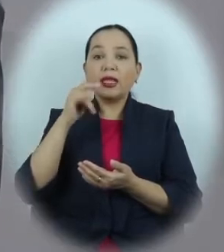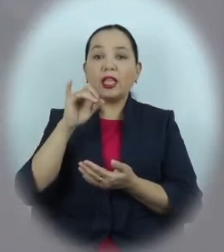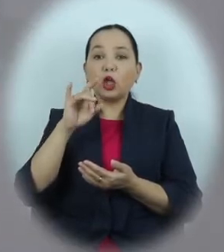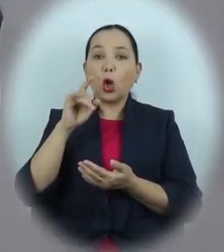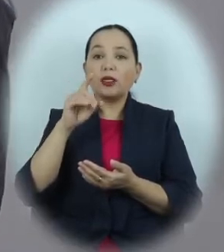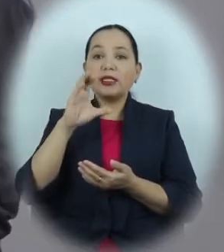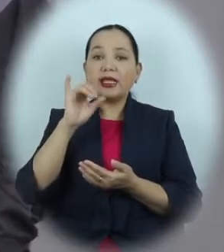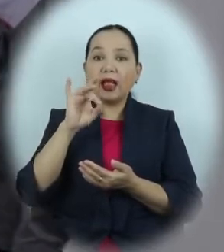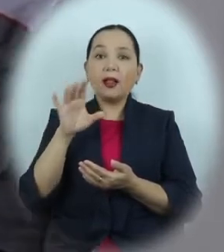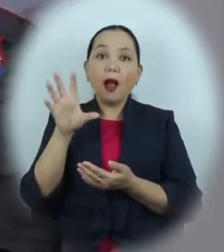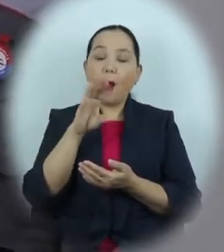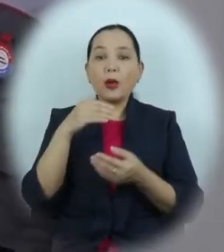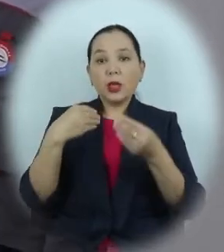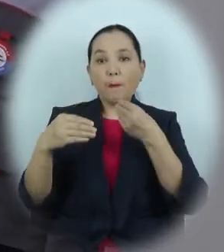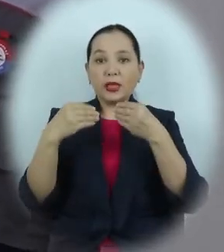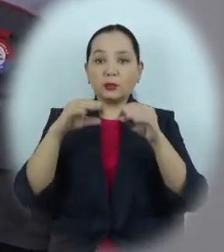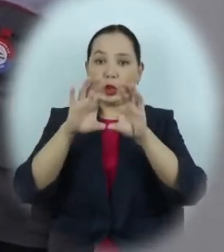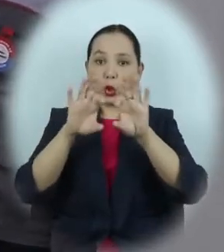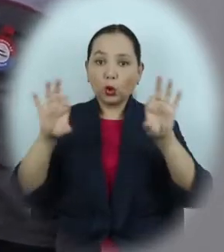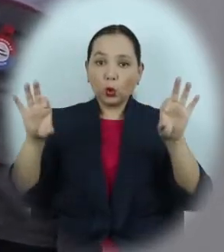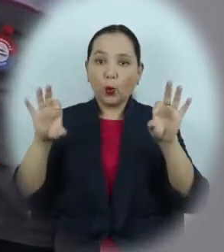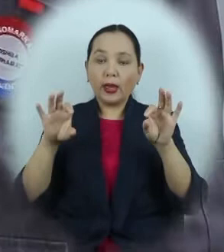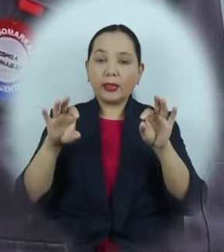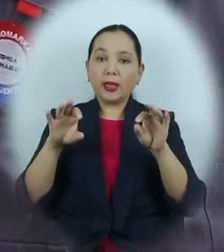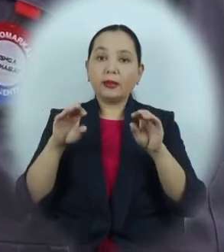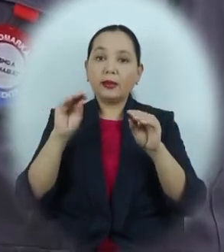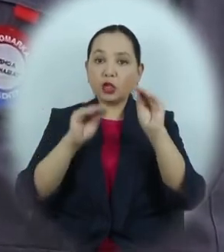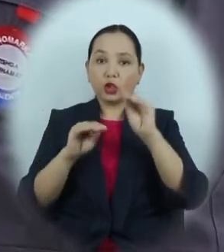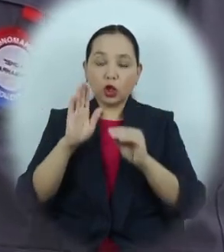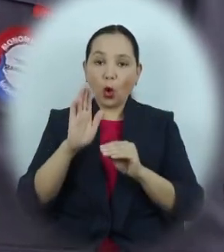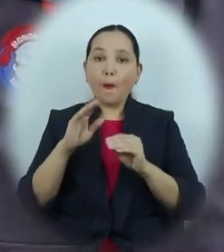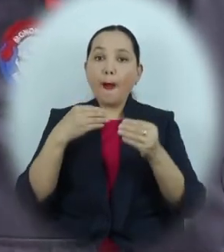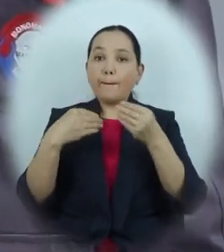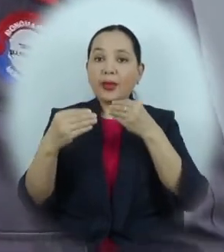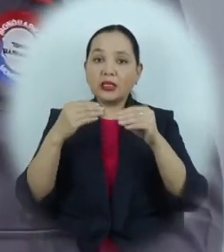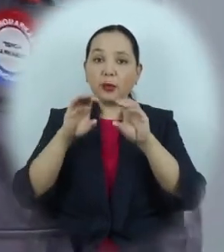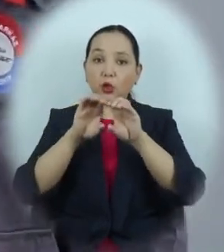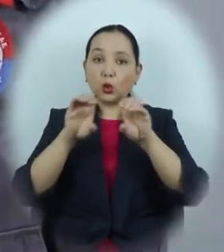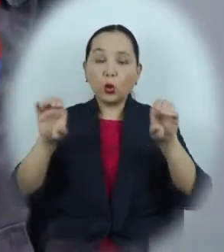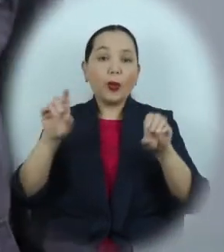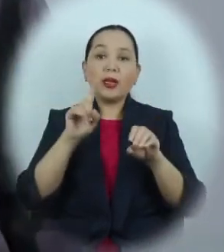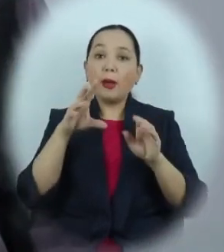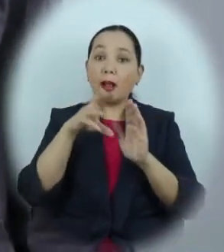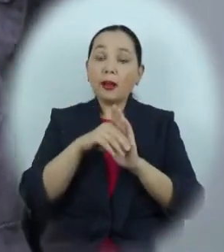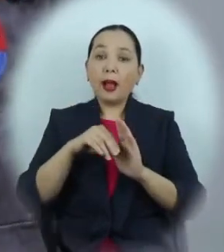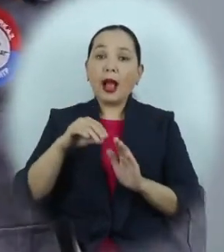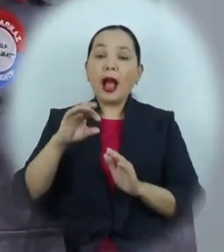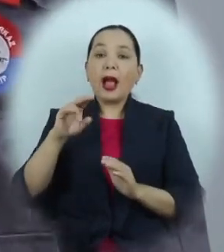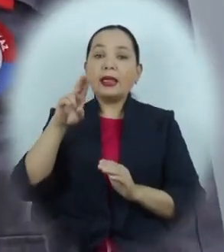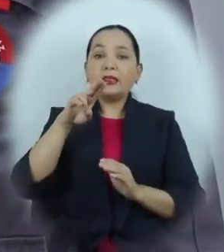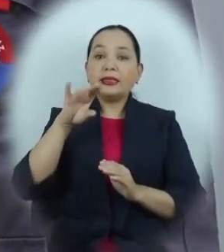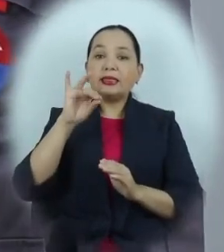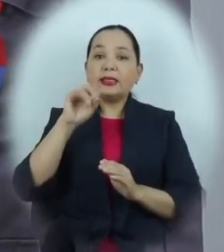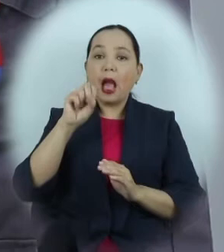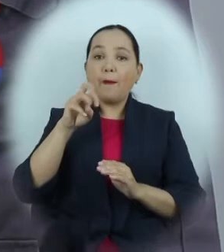gidrostrelkamiz hammasi plastmassa turbalardan tashkil topadi. Plastmassa turbalardan asosan nimalar kiradi? Diametri har